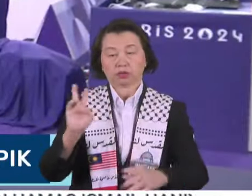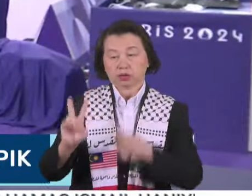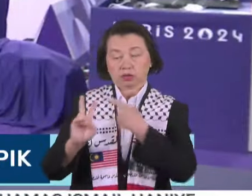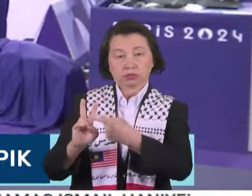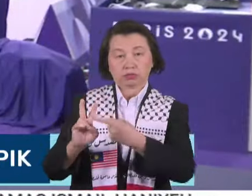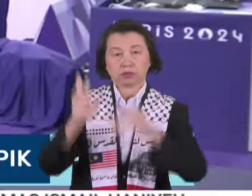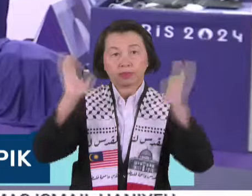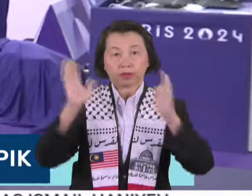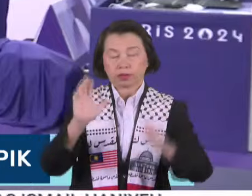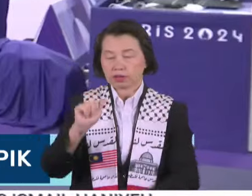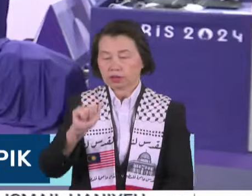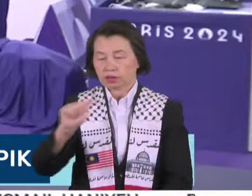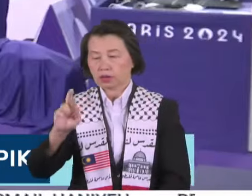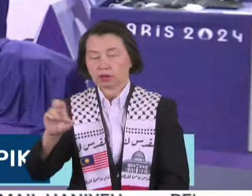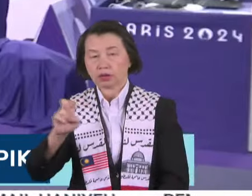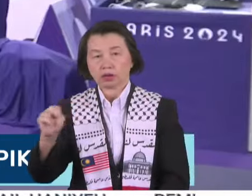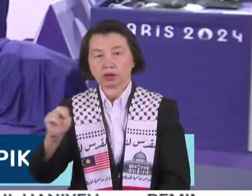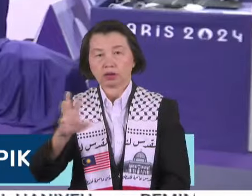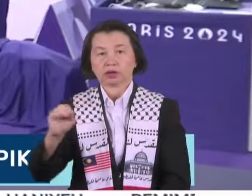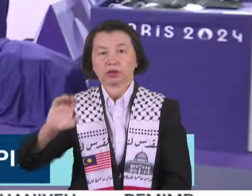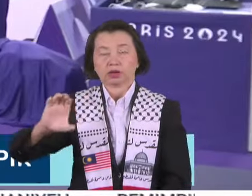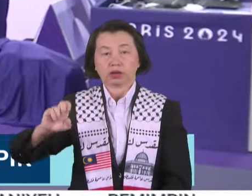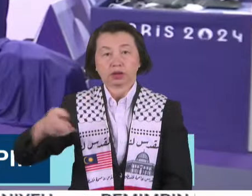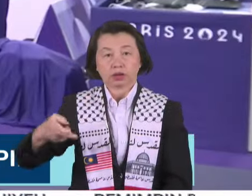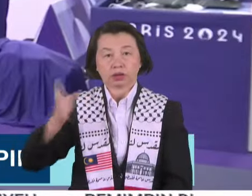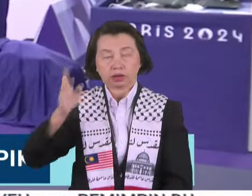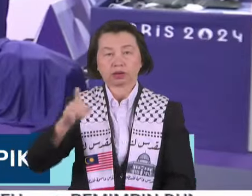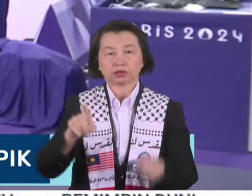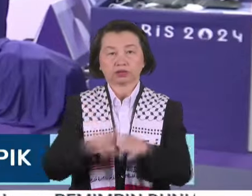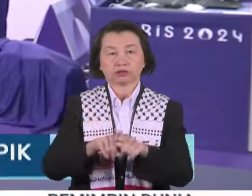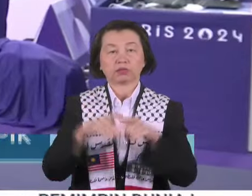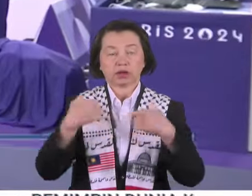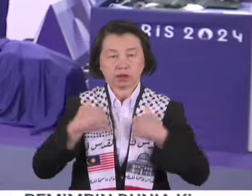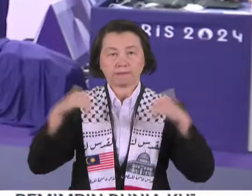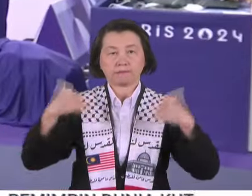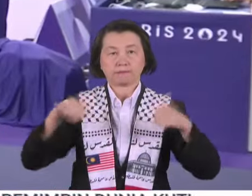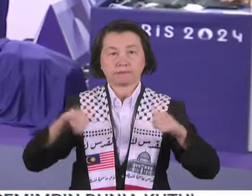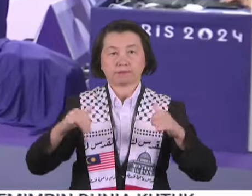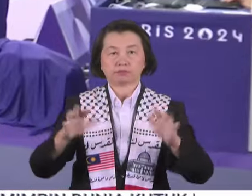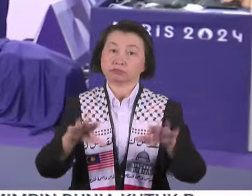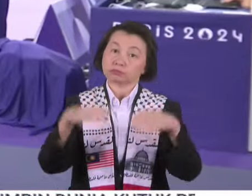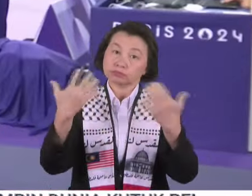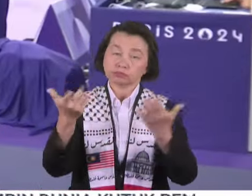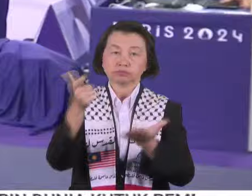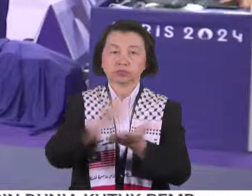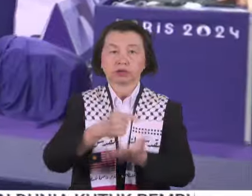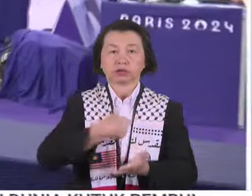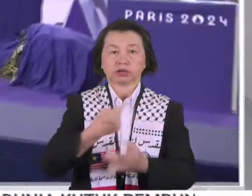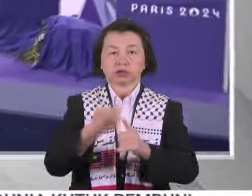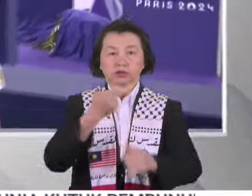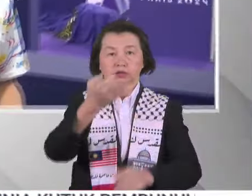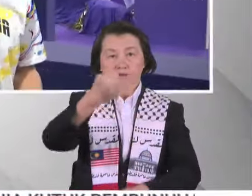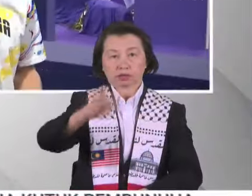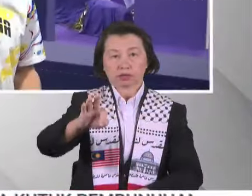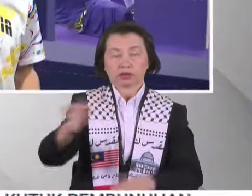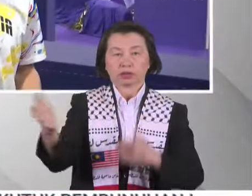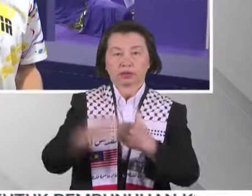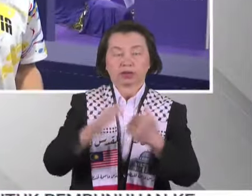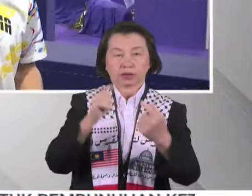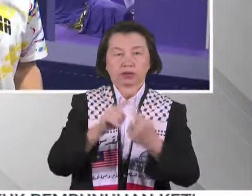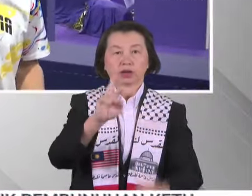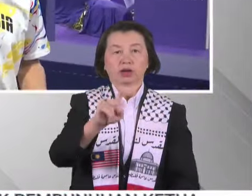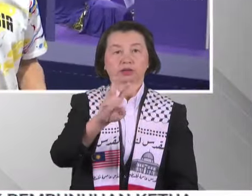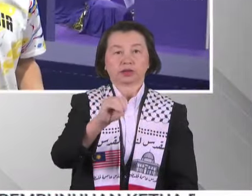negara, Aaron Chia Sui dan Lee Zijia akan turut beraksi. Sekian dulu laporan saya dari Paris. Kembali ke Angkasa